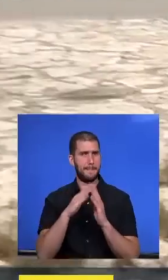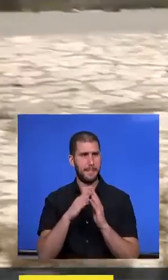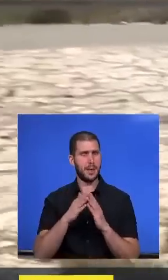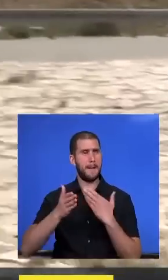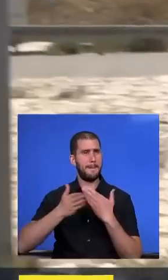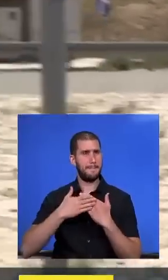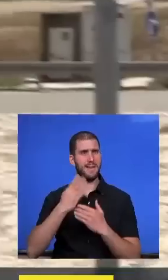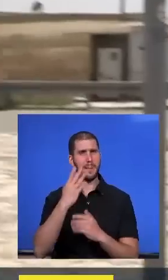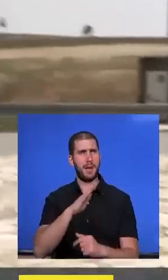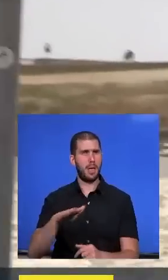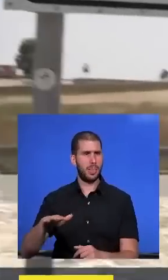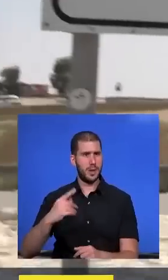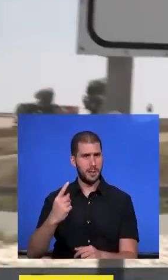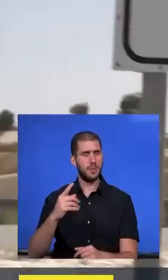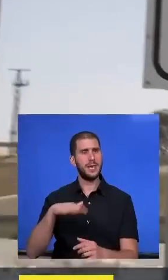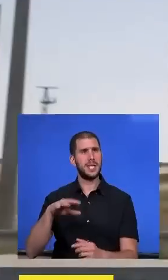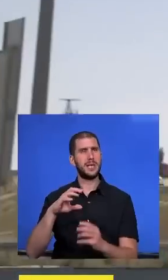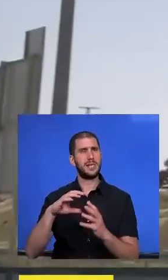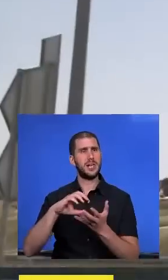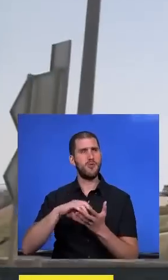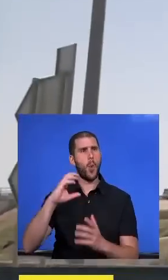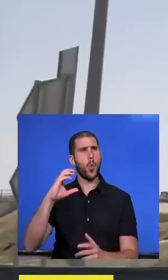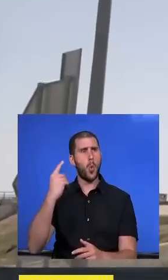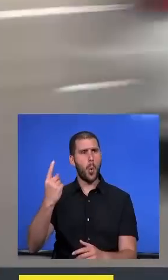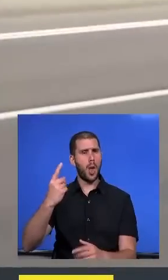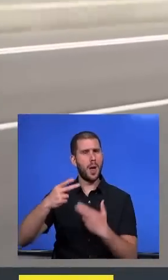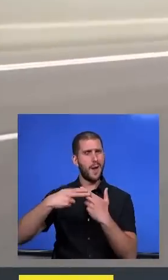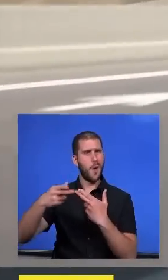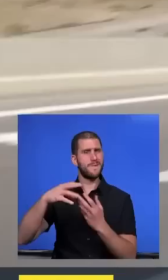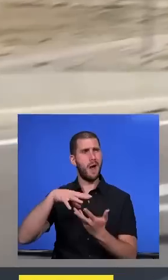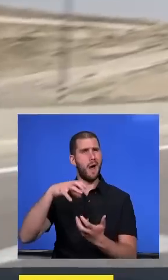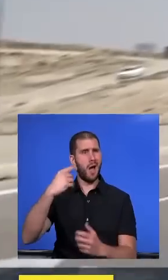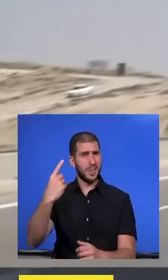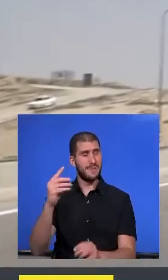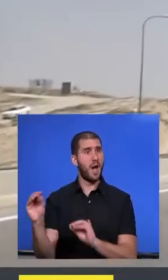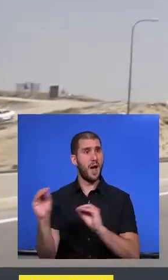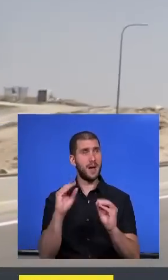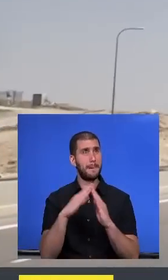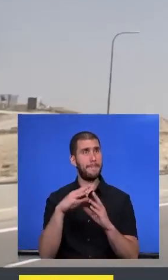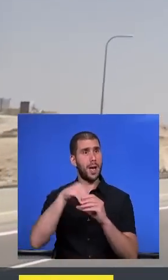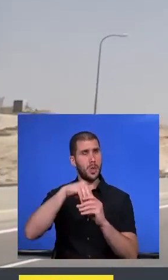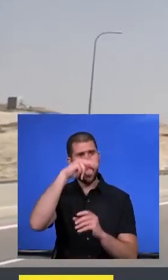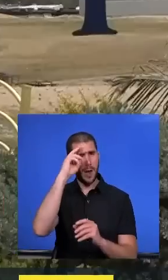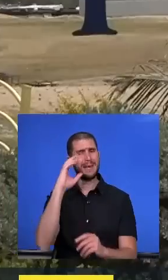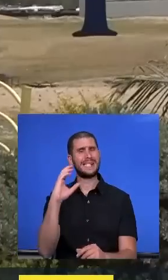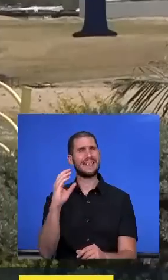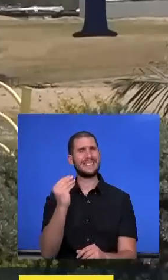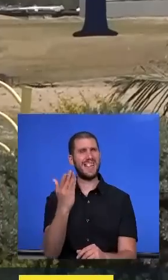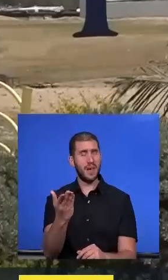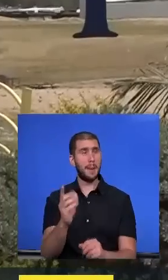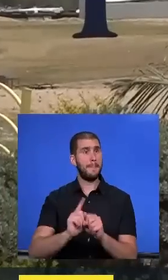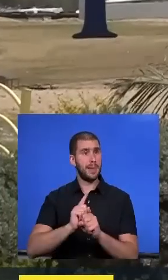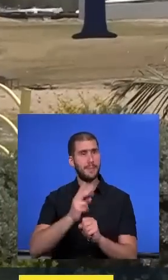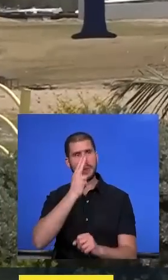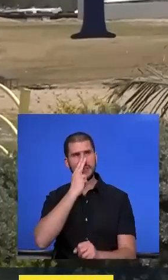בעלה וארבעת הילדים שביישוב כוחלה, לא רחוק מערד, ועברה לבית הוריה בכסייפה. בזמן הזה נעשו